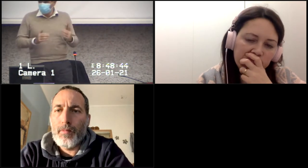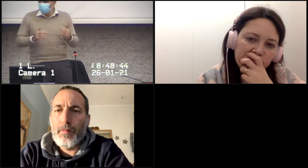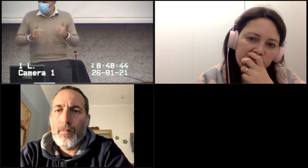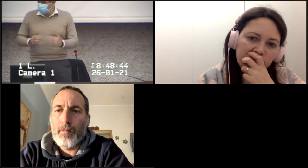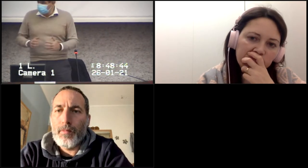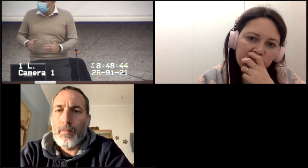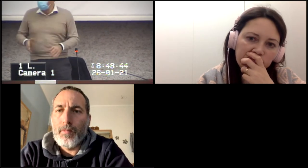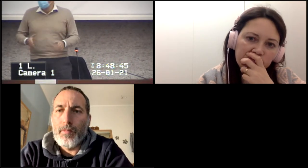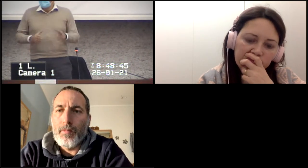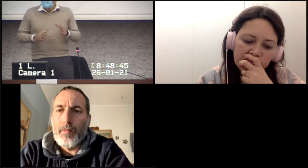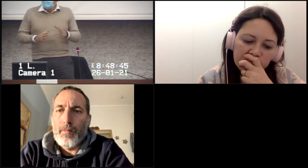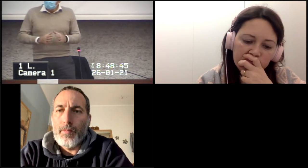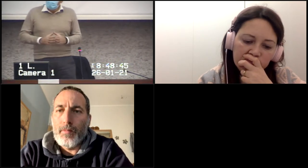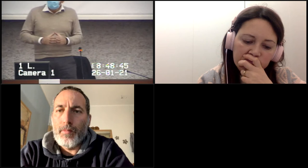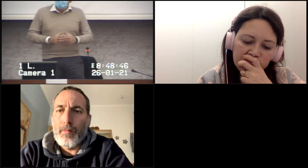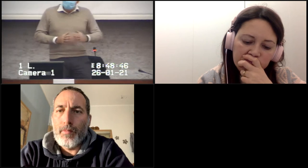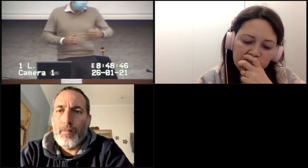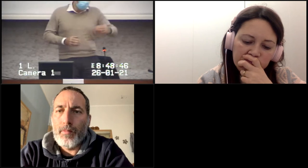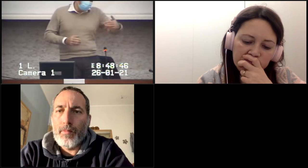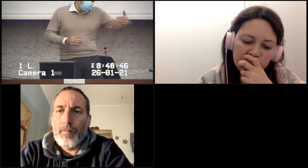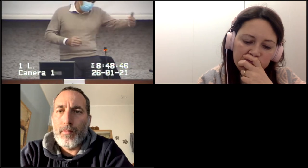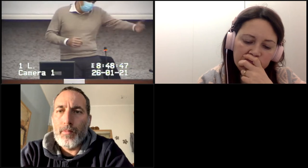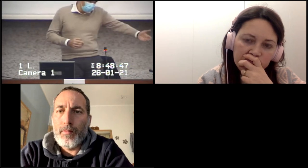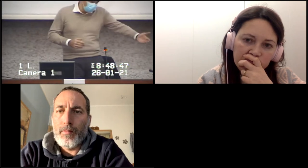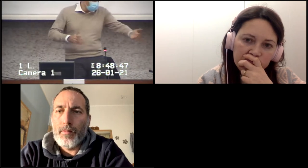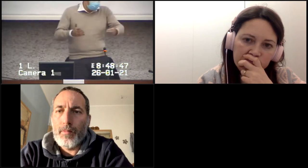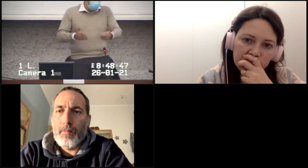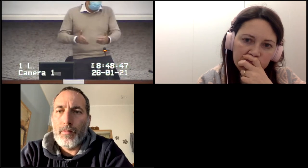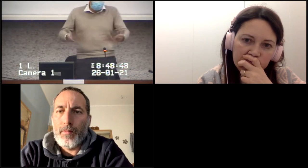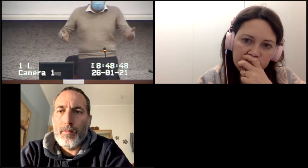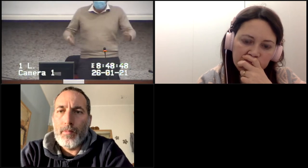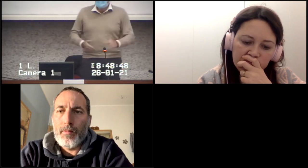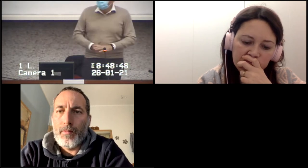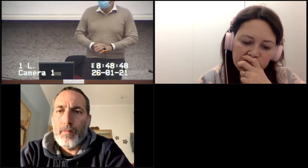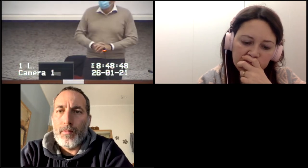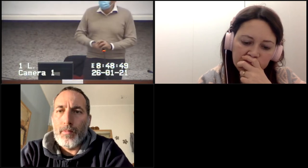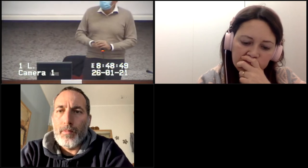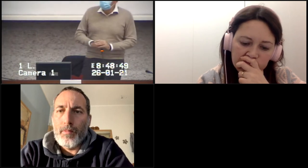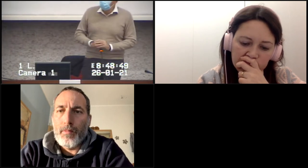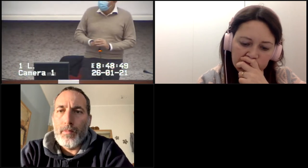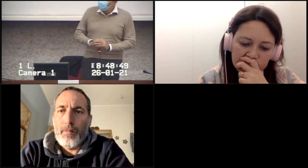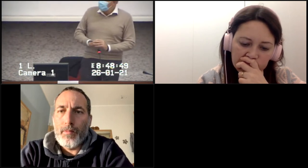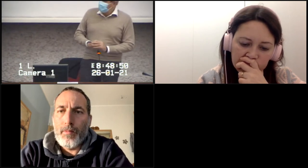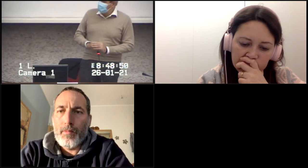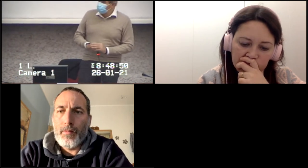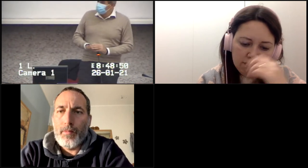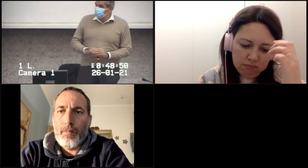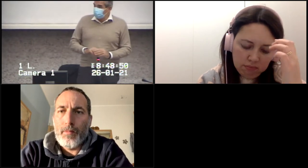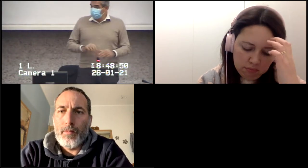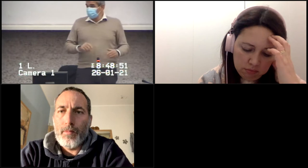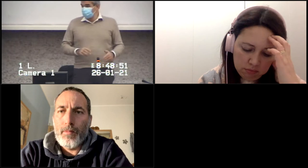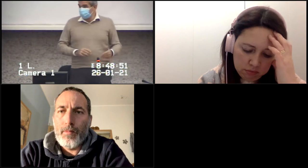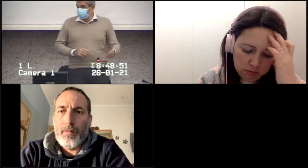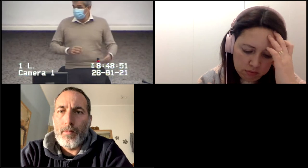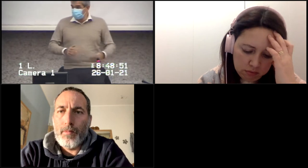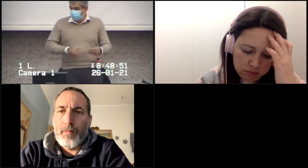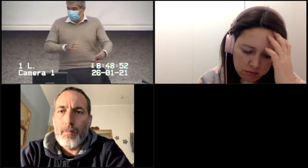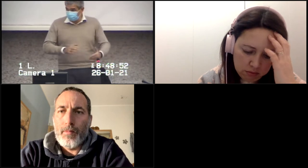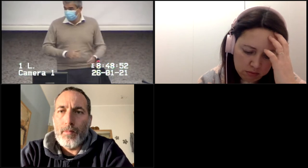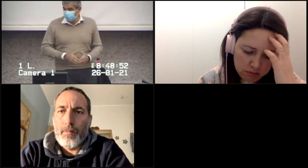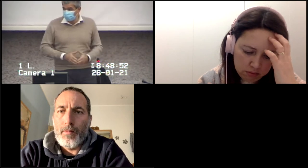l'amministrazione, forte anche dell'iter amministrativo in corso che ormai sta volgendo alla chiusura, nei prossimi